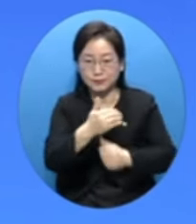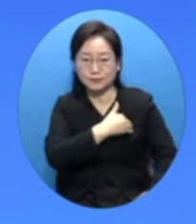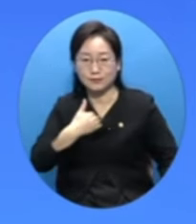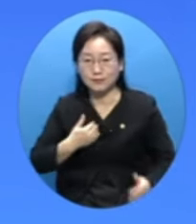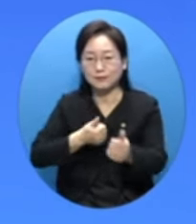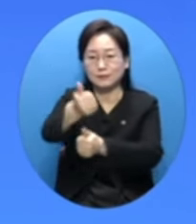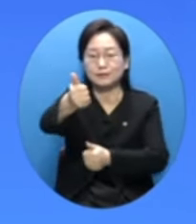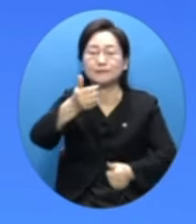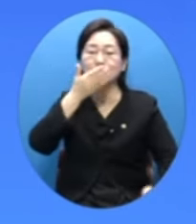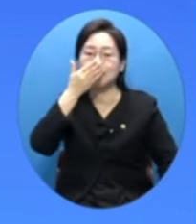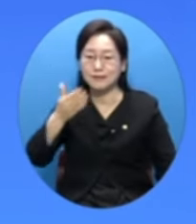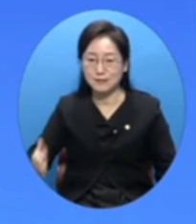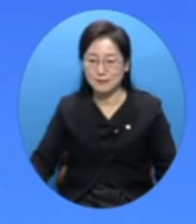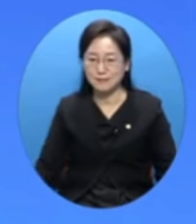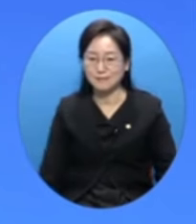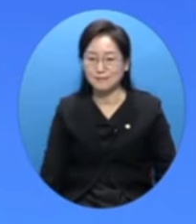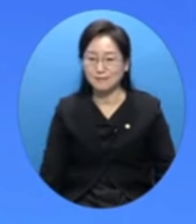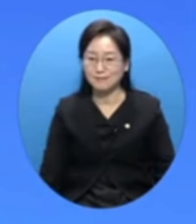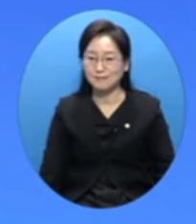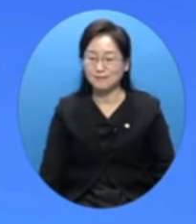것입니다.